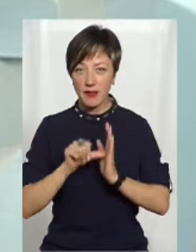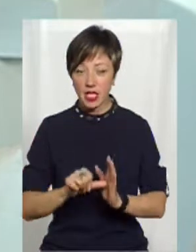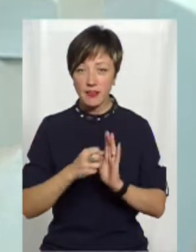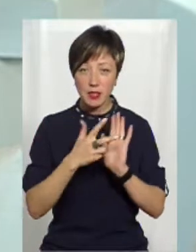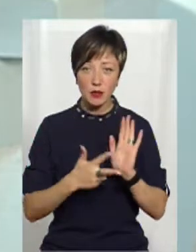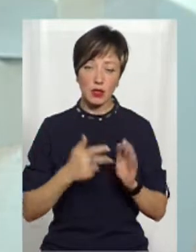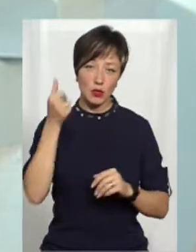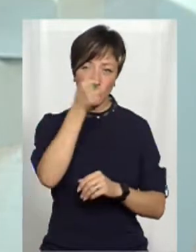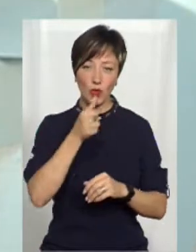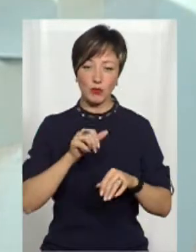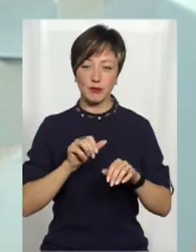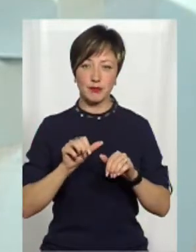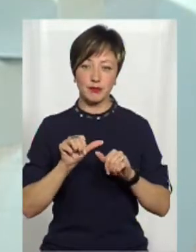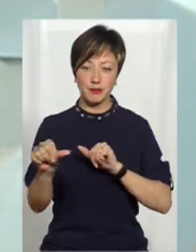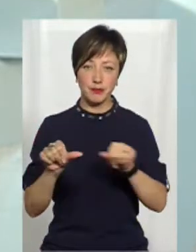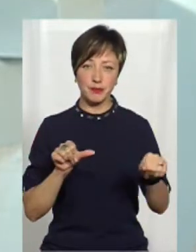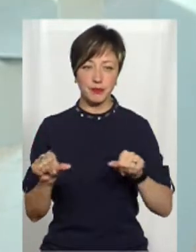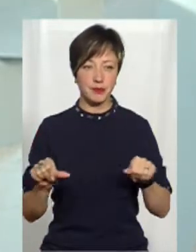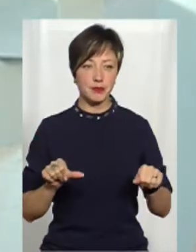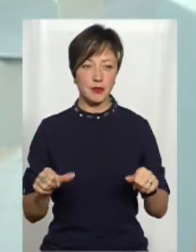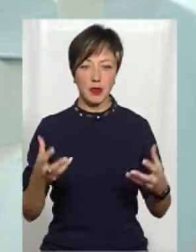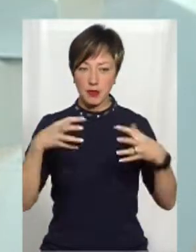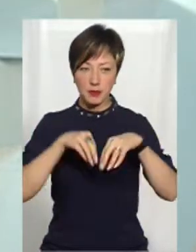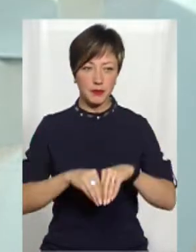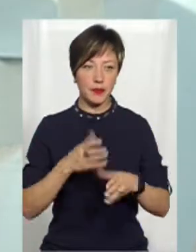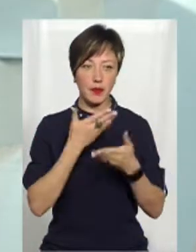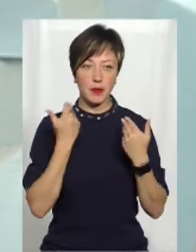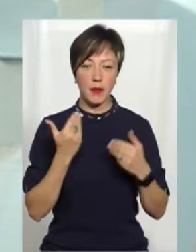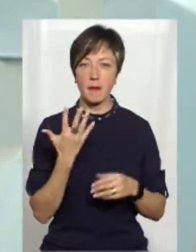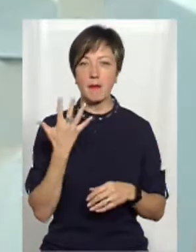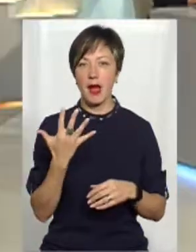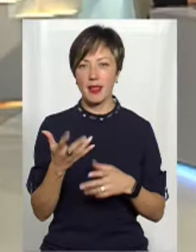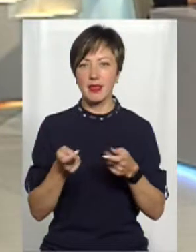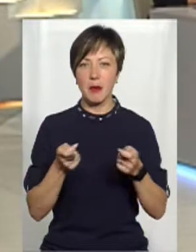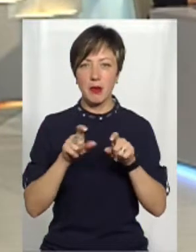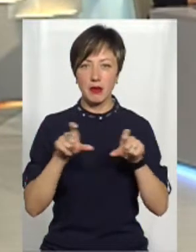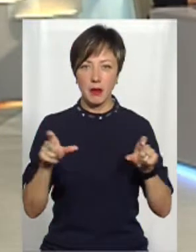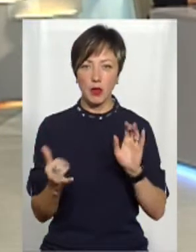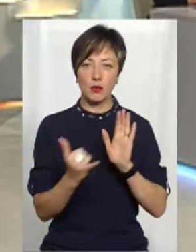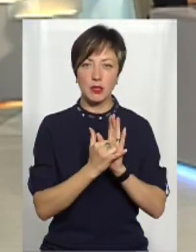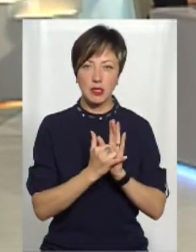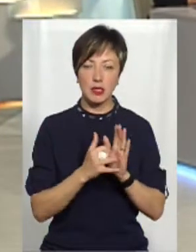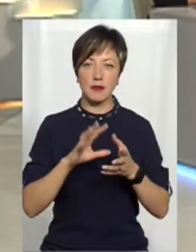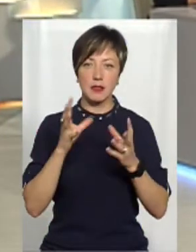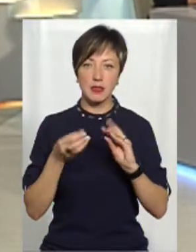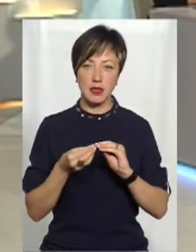року. Там, ну, якось це все, не більше п'яти, якщо я не помиляюся, департаментів, от розмістили